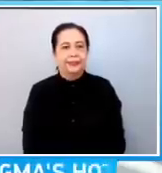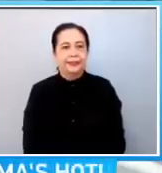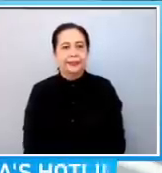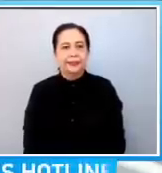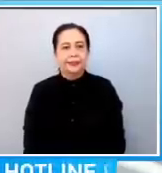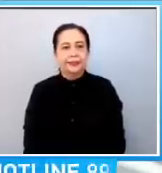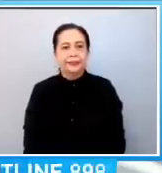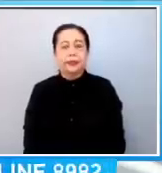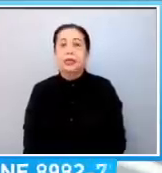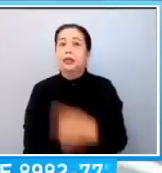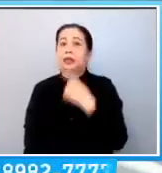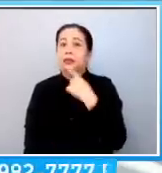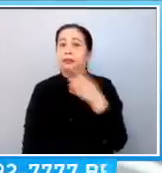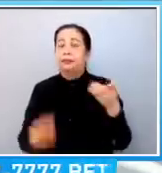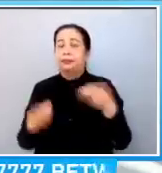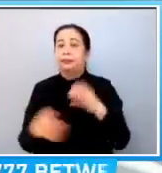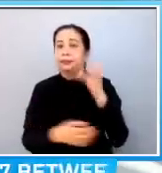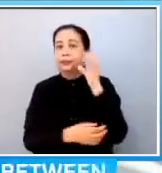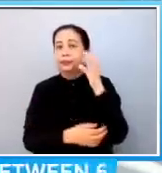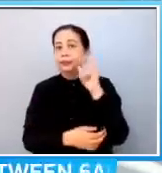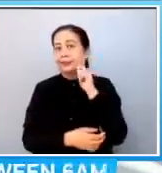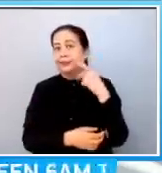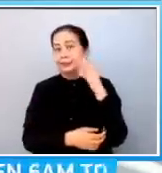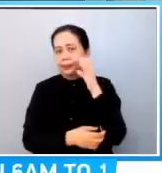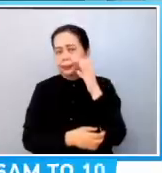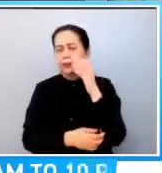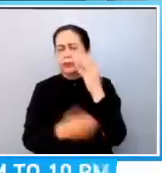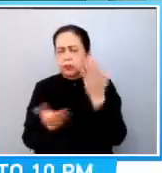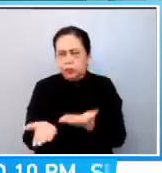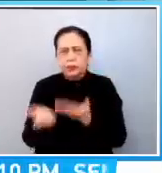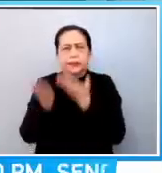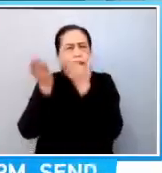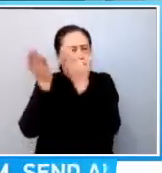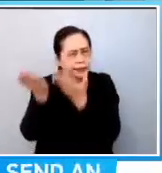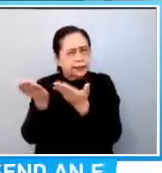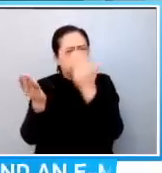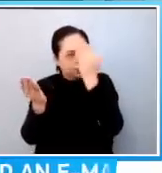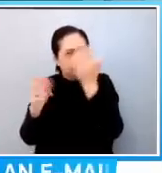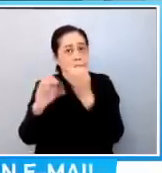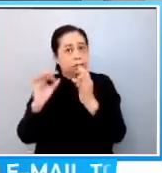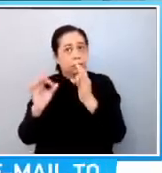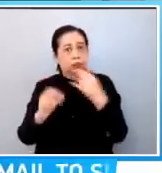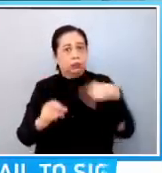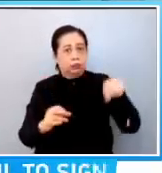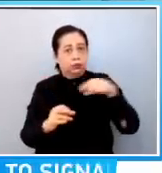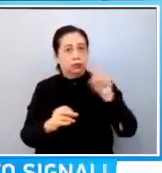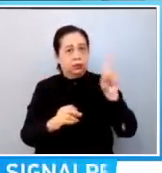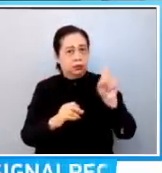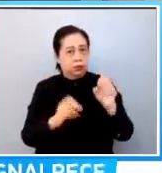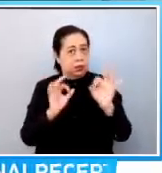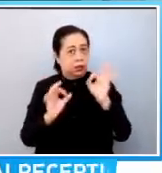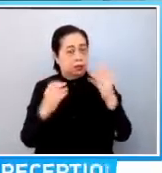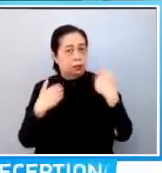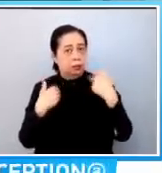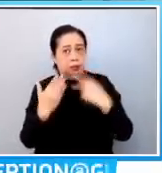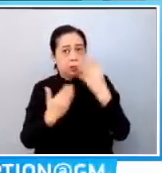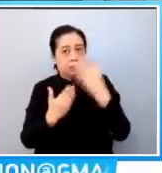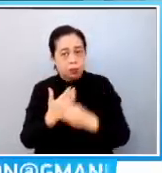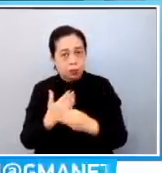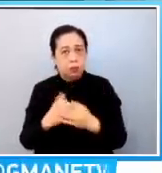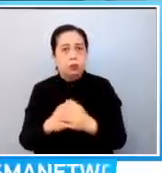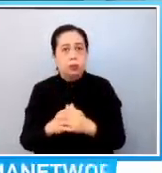Ayon dito kay Director Cason, talagang highly recommended nila, no? Kung sila yung tatanong yan, kung may mga programang